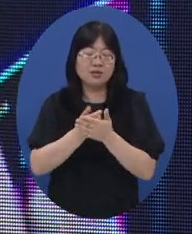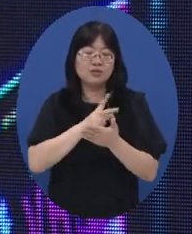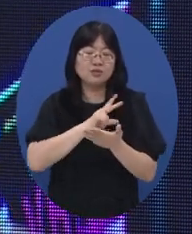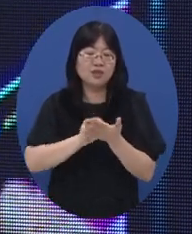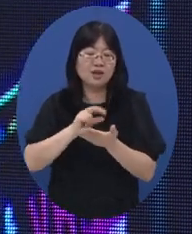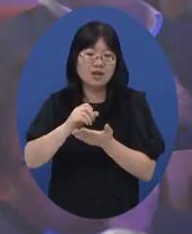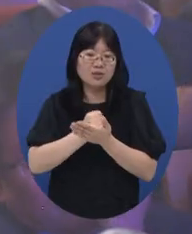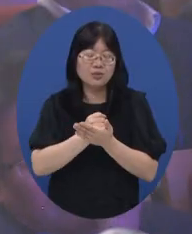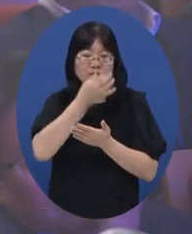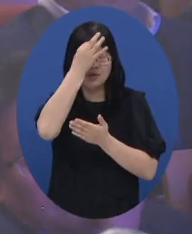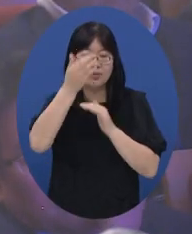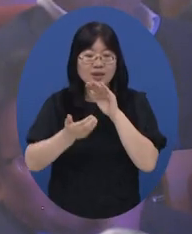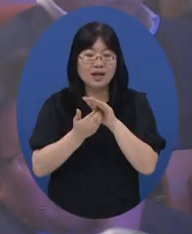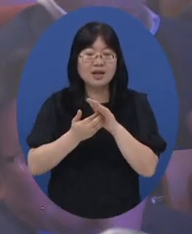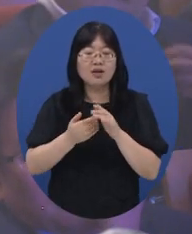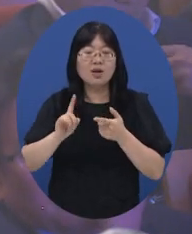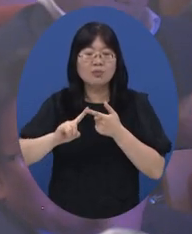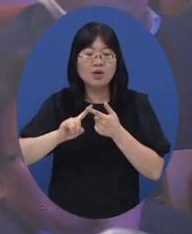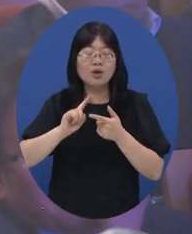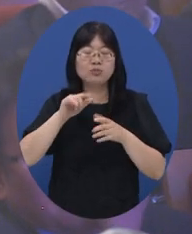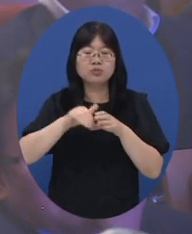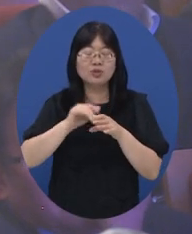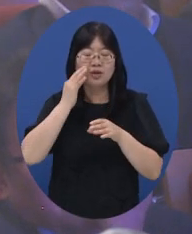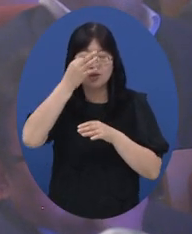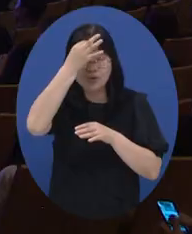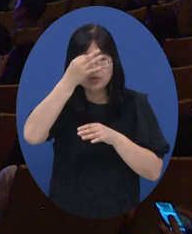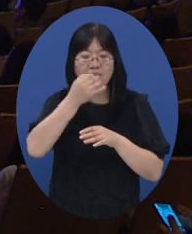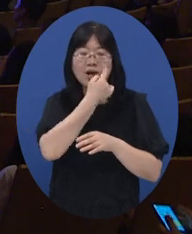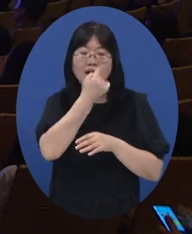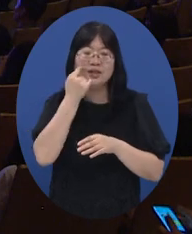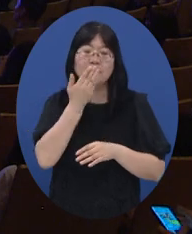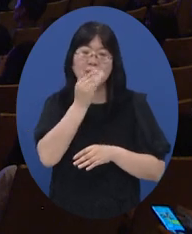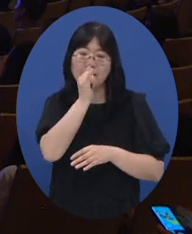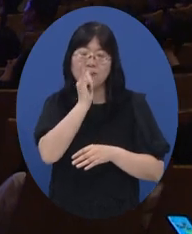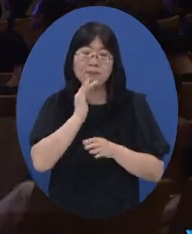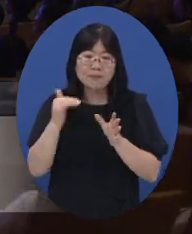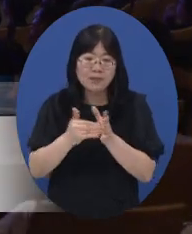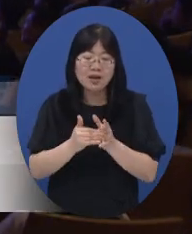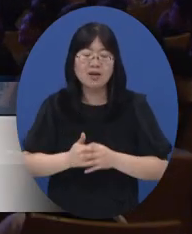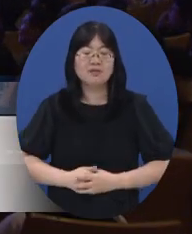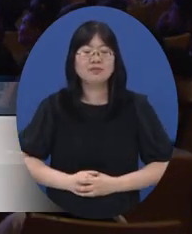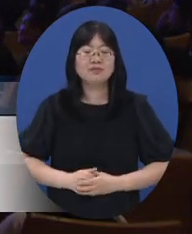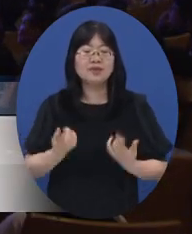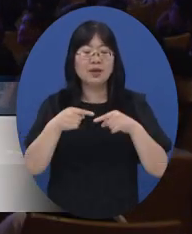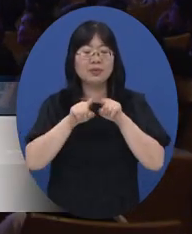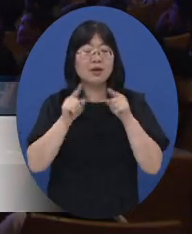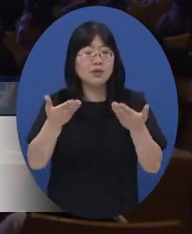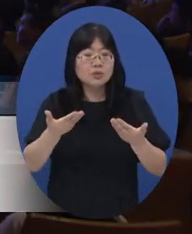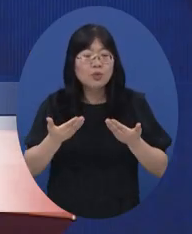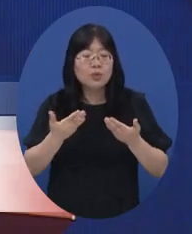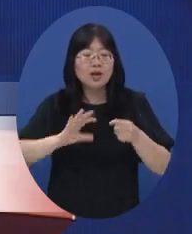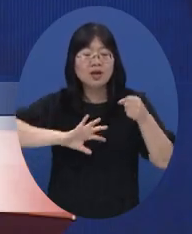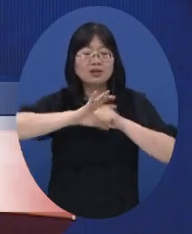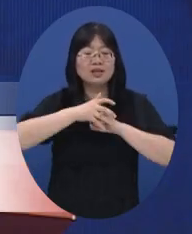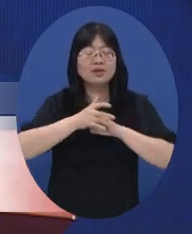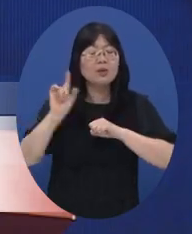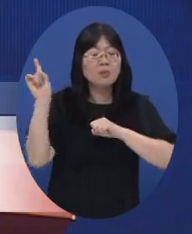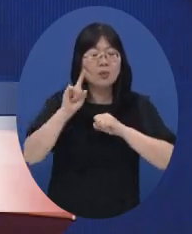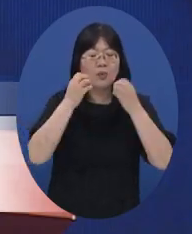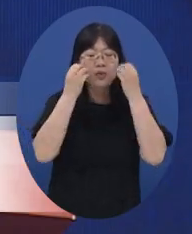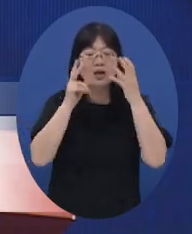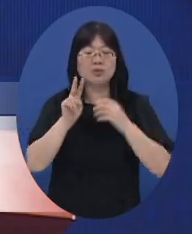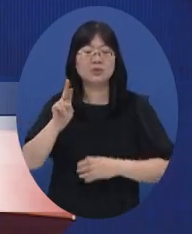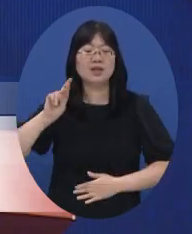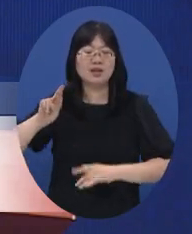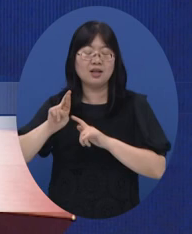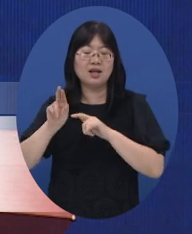첨단 기술이 문화예술업계에 미치는 영향과 가능성을 확인하는 자리입니다. 이렇게 함께 해주시면은 세계의